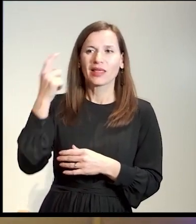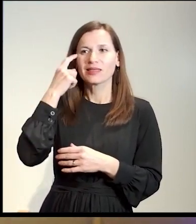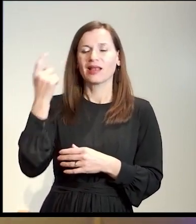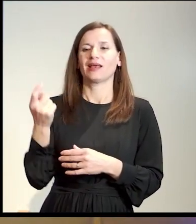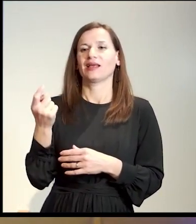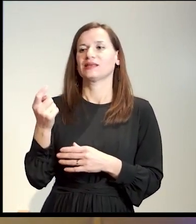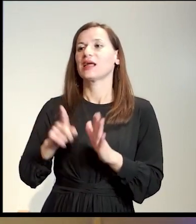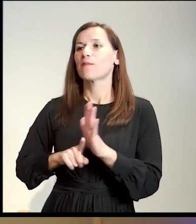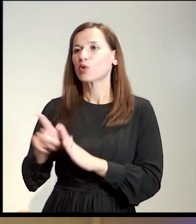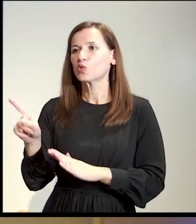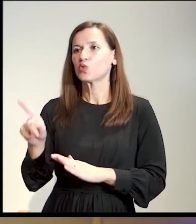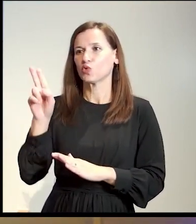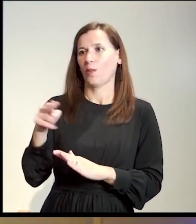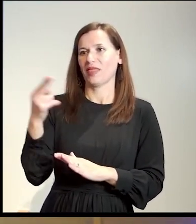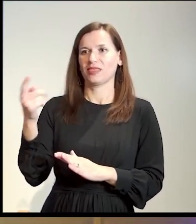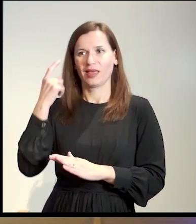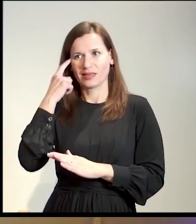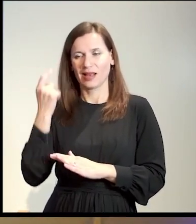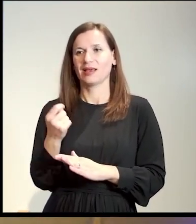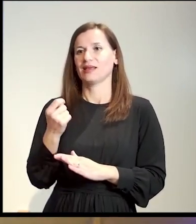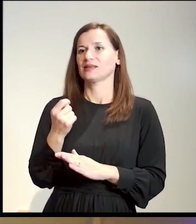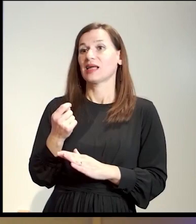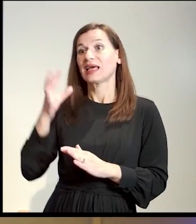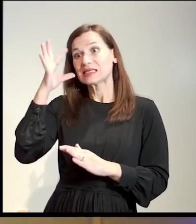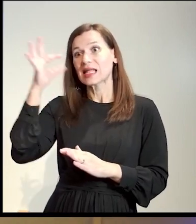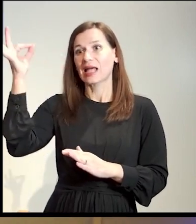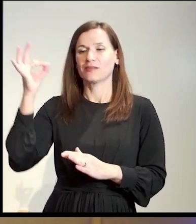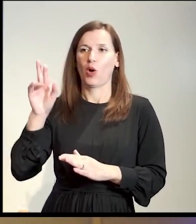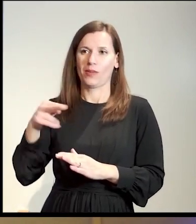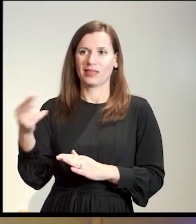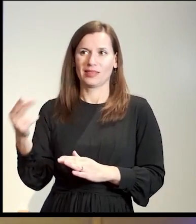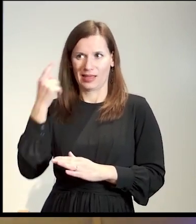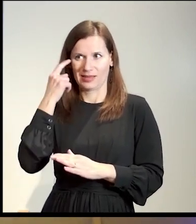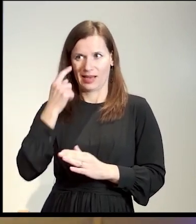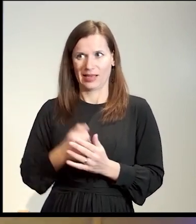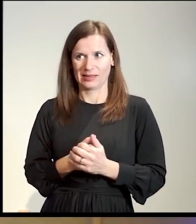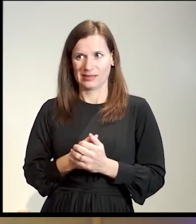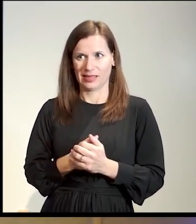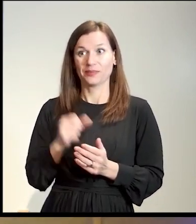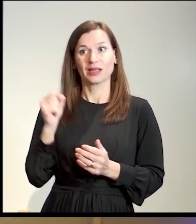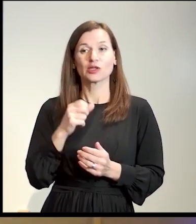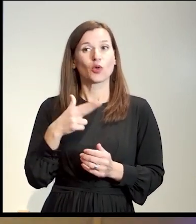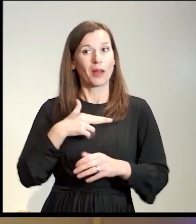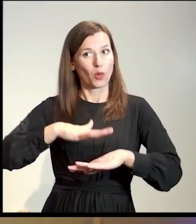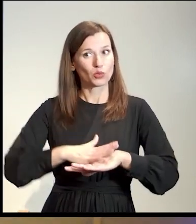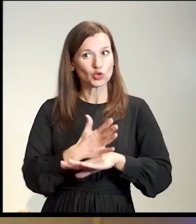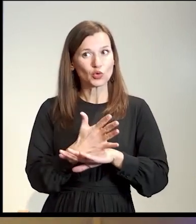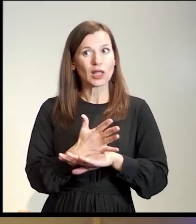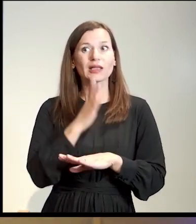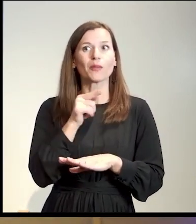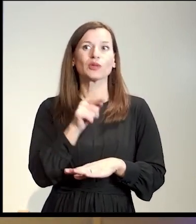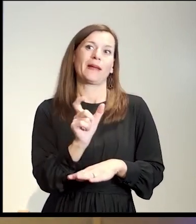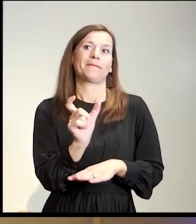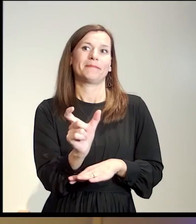produkt umetne inteligence, iznajdba umetne inteligence. Zato imamo občutek, da se bo ta